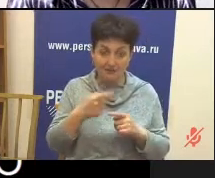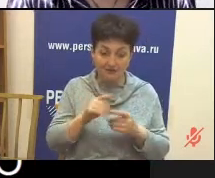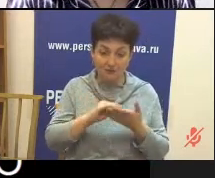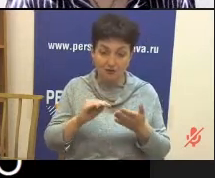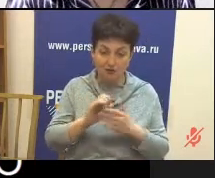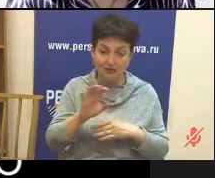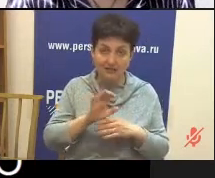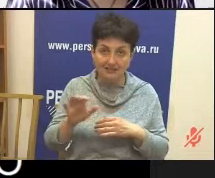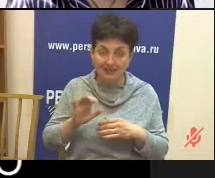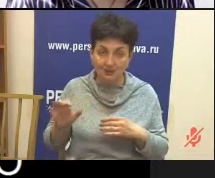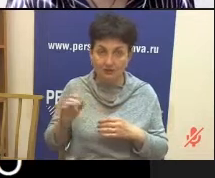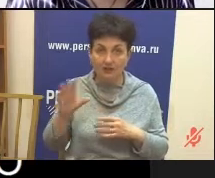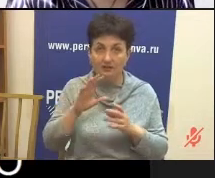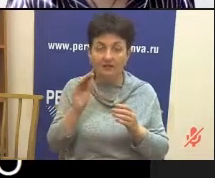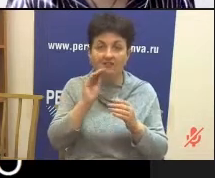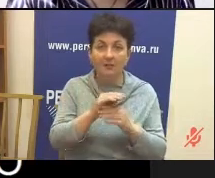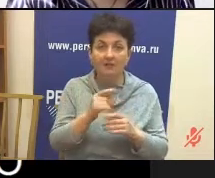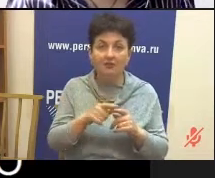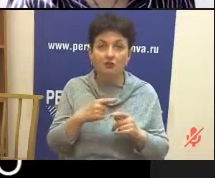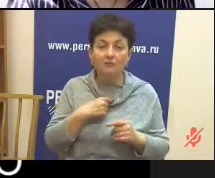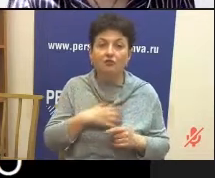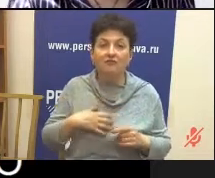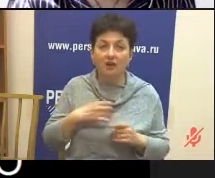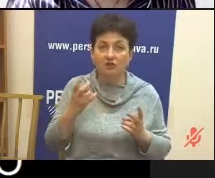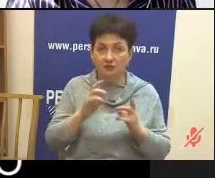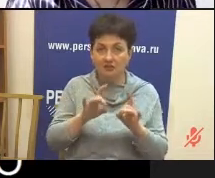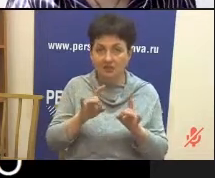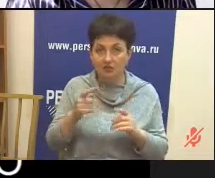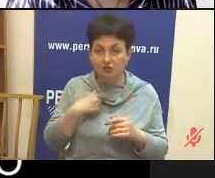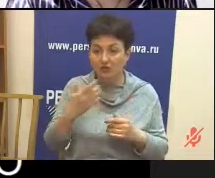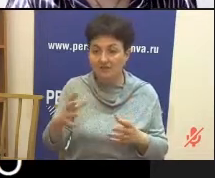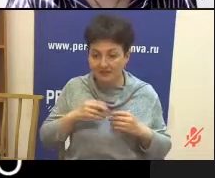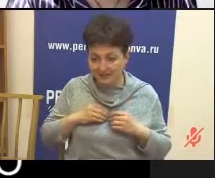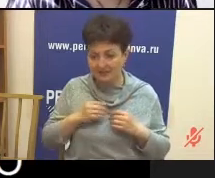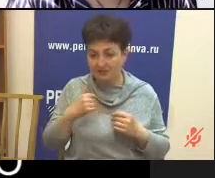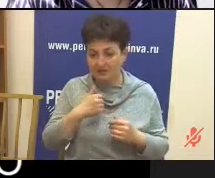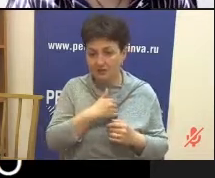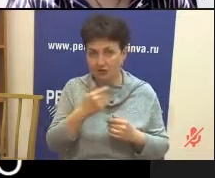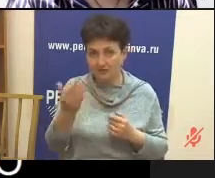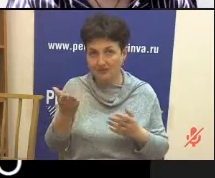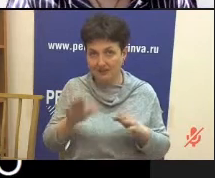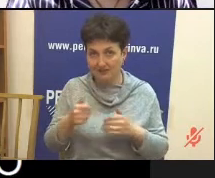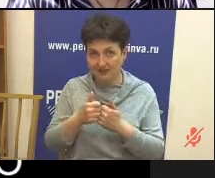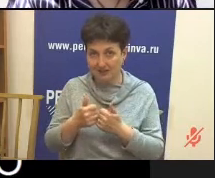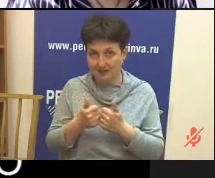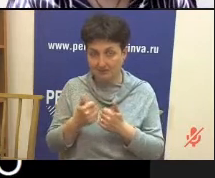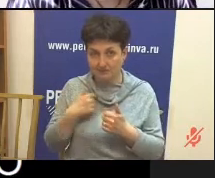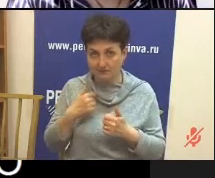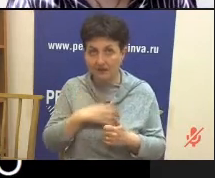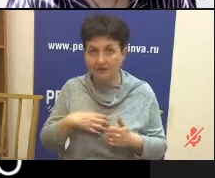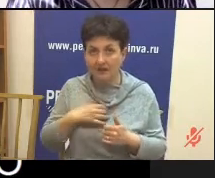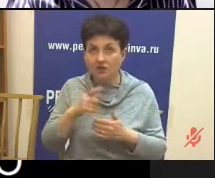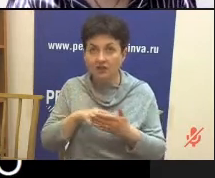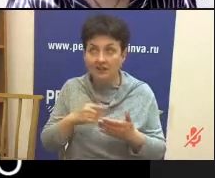фандрайзера. И вот при этом я вам пишу рассылку еще и параллельно вдобавок ко всему, потому что мне важно вам рассказать, что я с вами, и